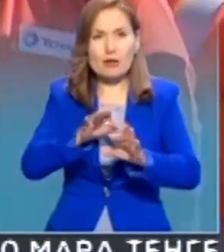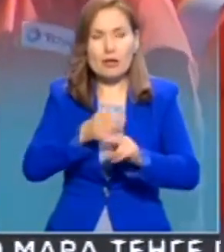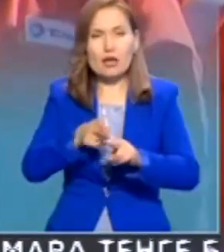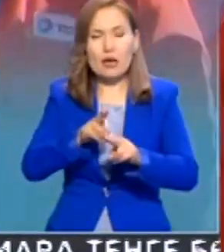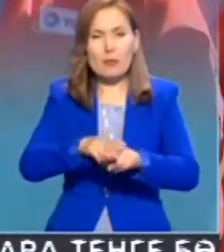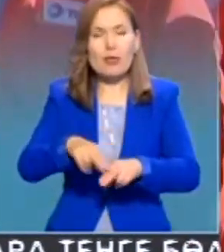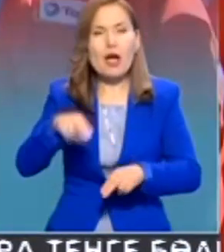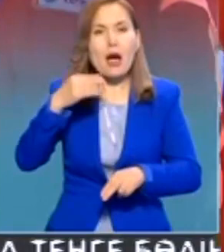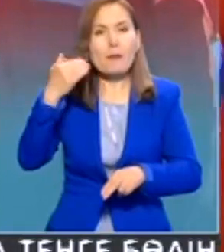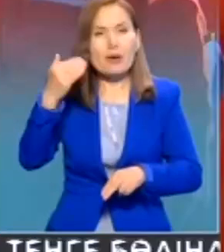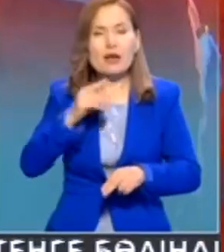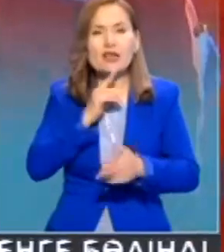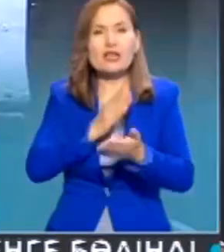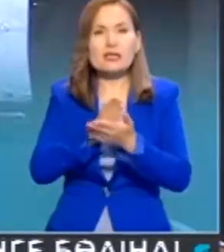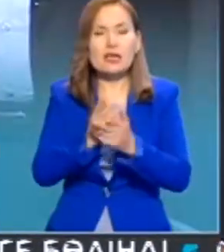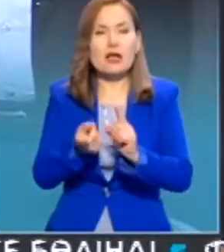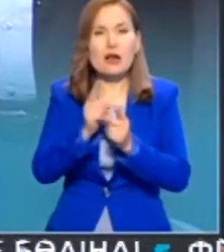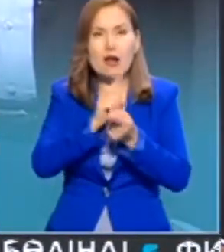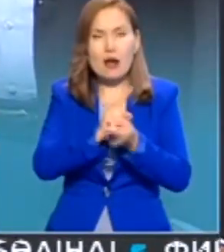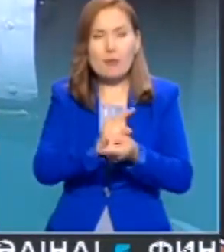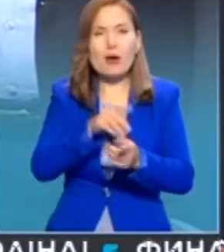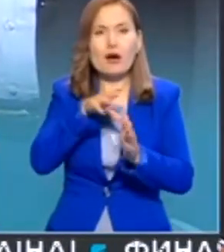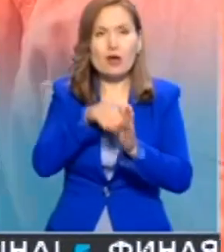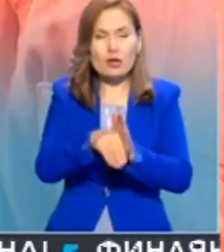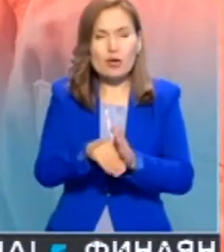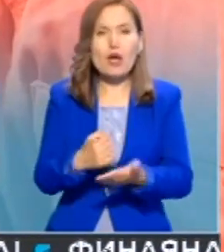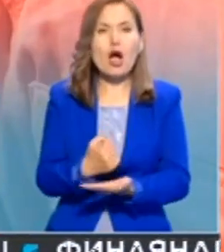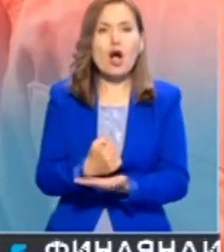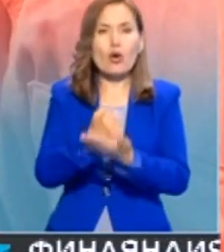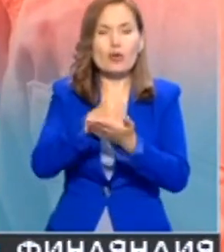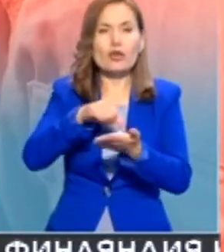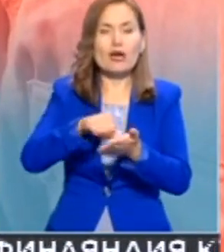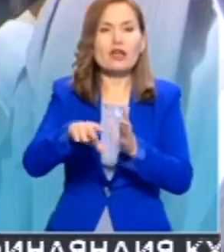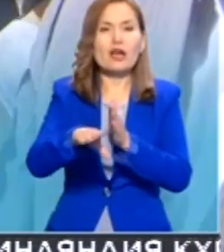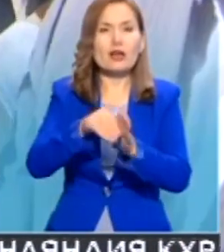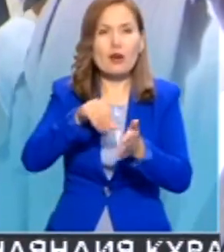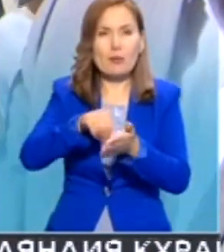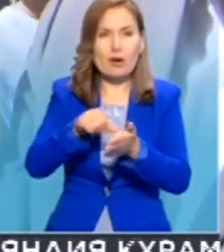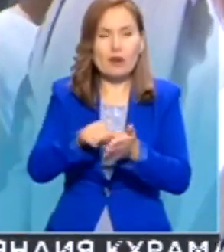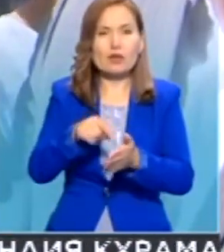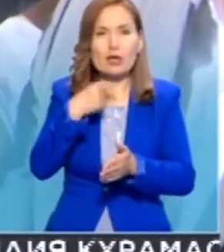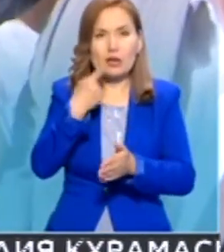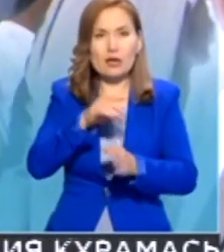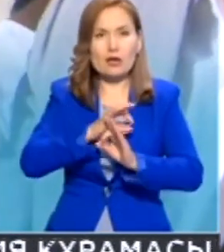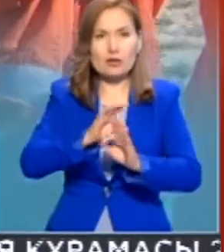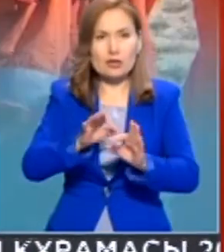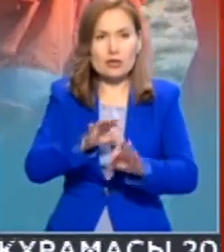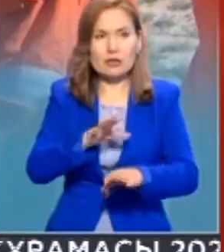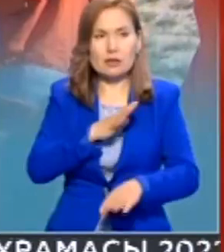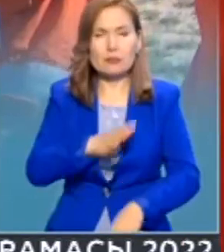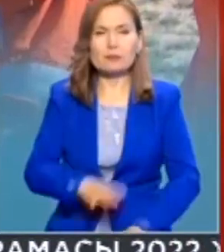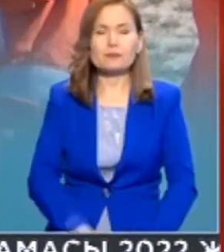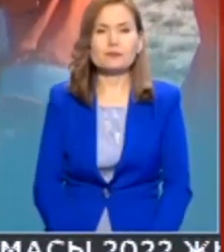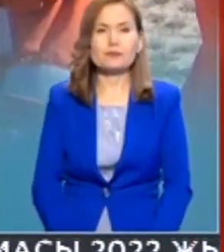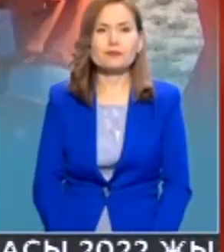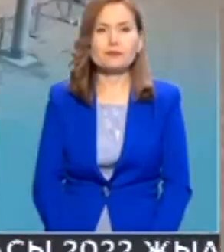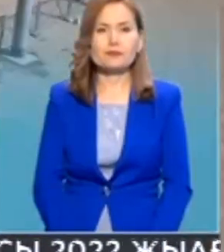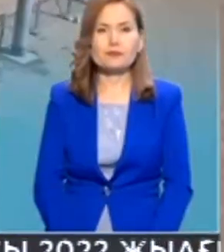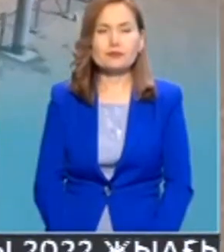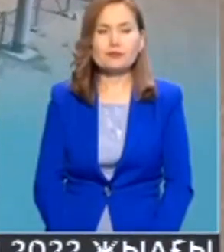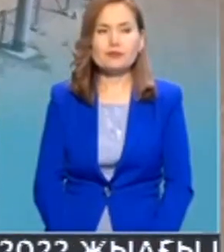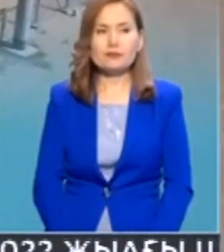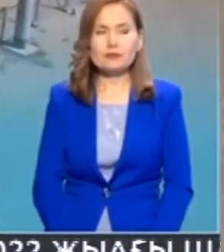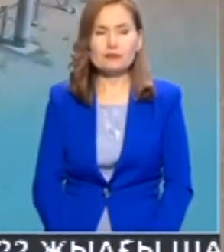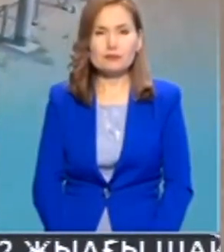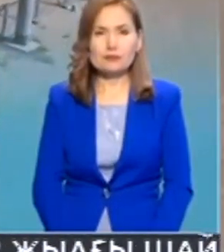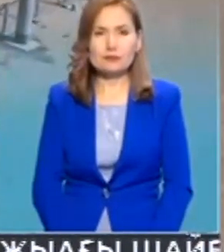жұртшылығы президенттің саяси реформаларын қолдайтындарын білдіріп, референдумға қатысатындықтарын жеткізді. Раушан Сайлауқызы, Аршын Ахмет, Қазақстан